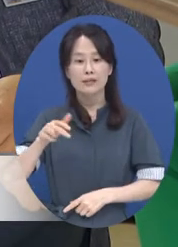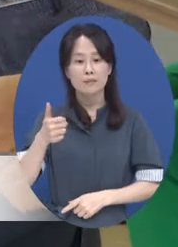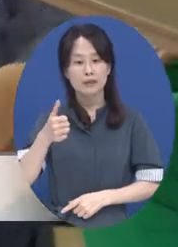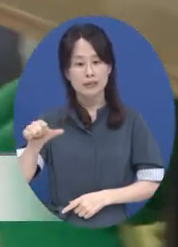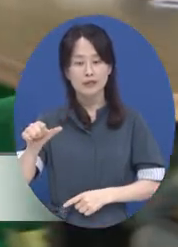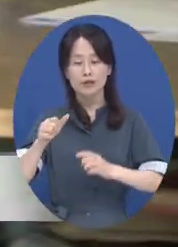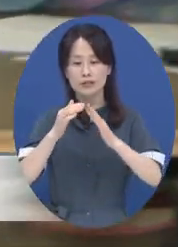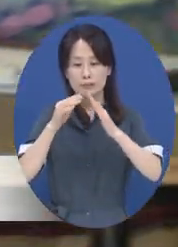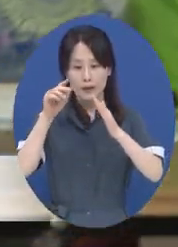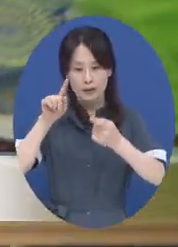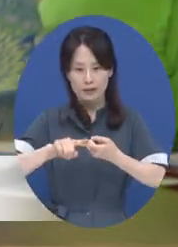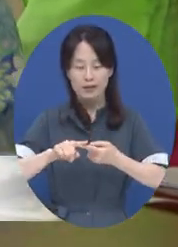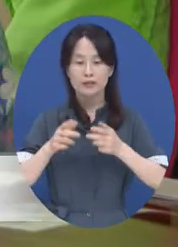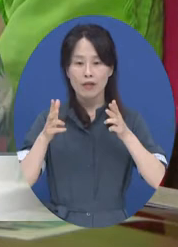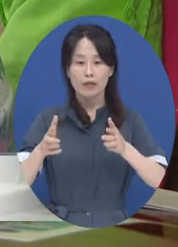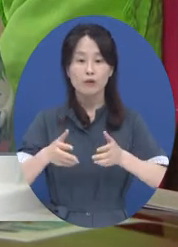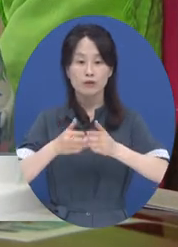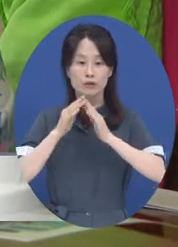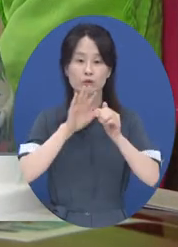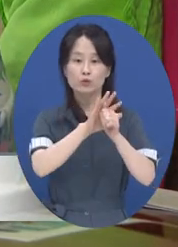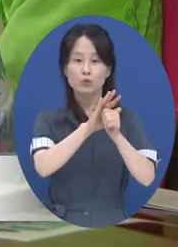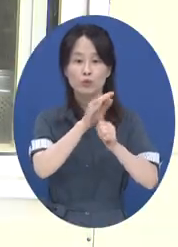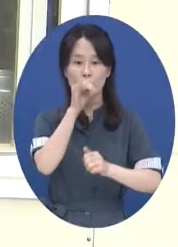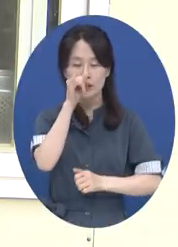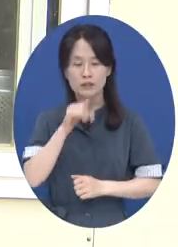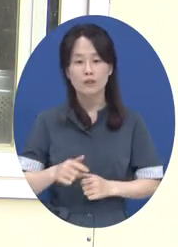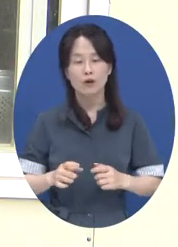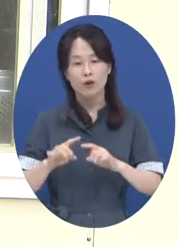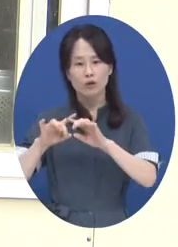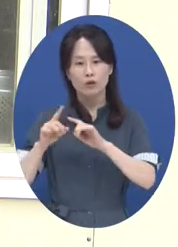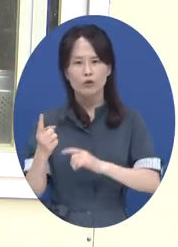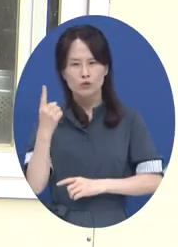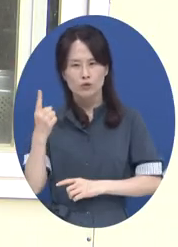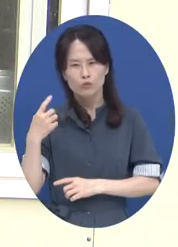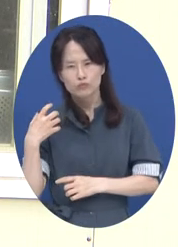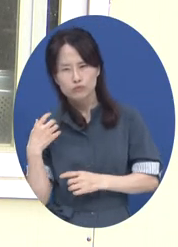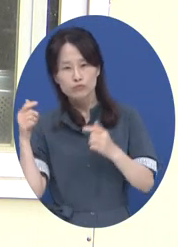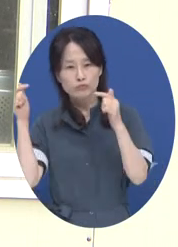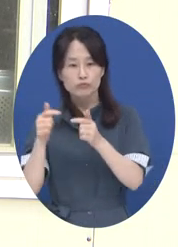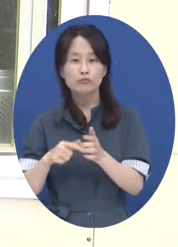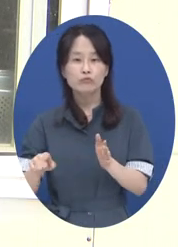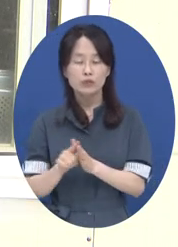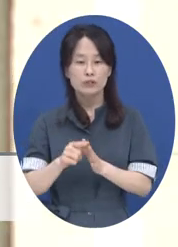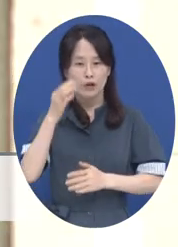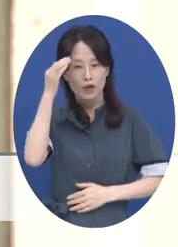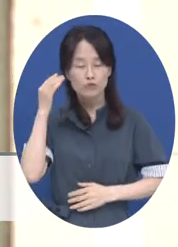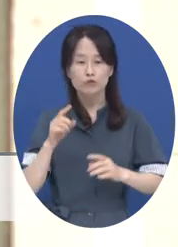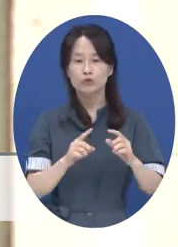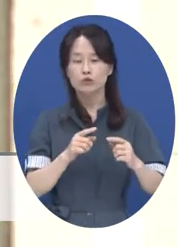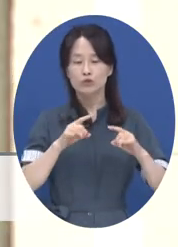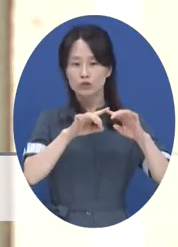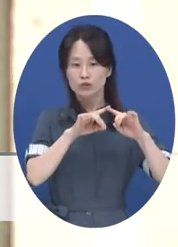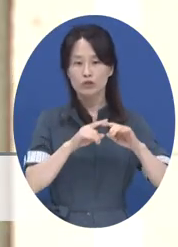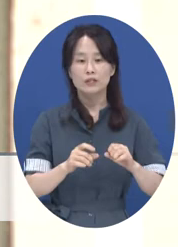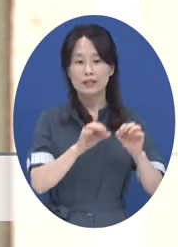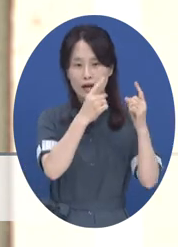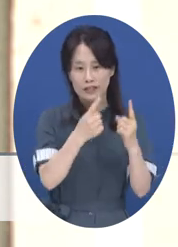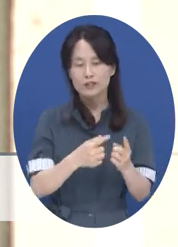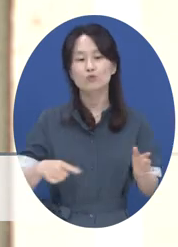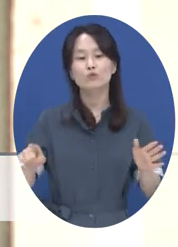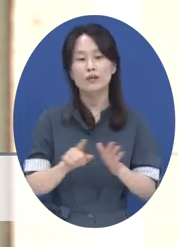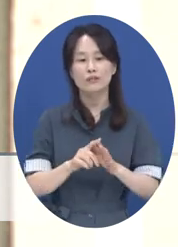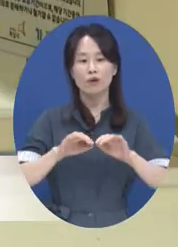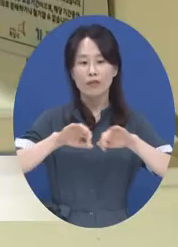700 5가 굴 대상으로 설치 중입니다 전기요금 부담을 덜어드리기 위해 한전 잠 기억은 복자 린을 받을 수 있도록